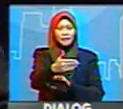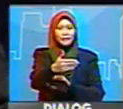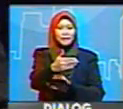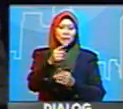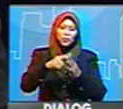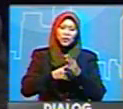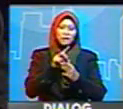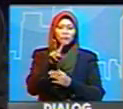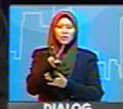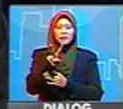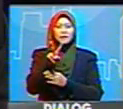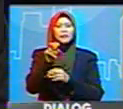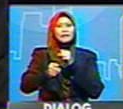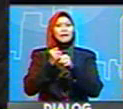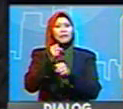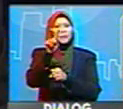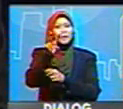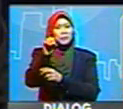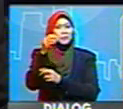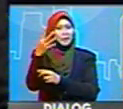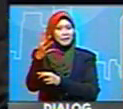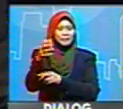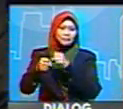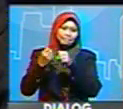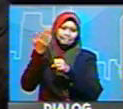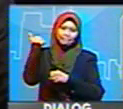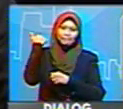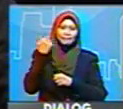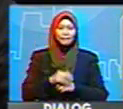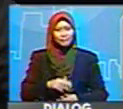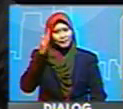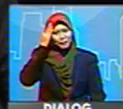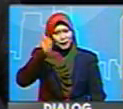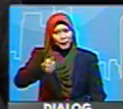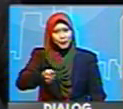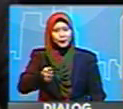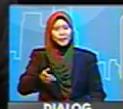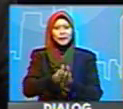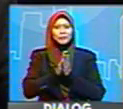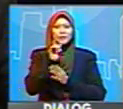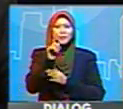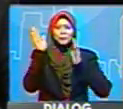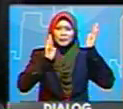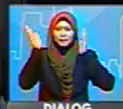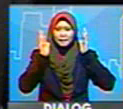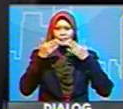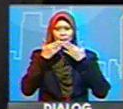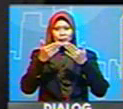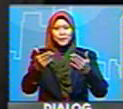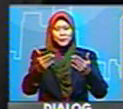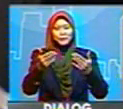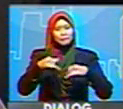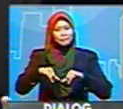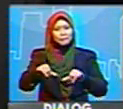Februari 2014 iaitu tahun lalu baik apa pun Assalamualaikum dan salam 1u Malaysia Terima kasih saudara kerana terus bersirang